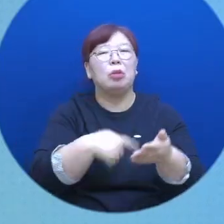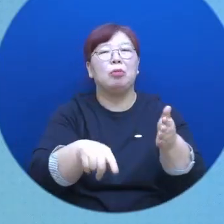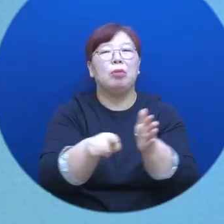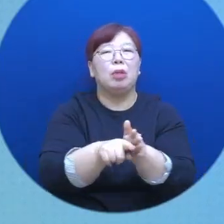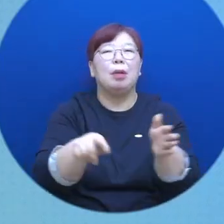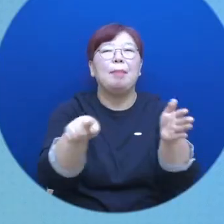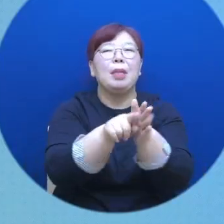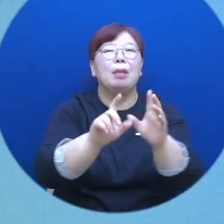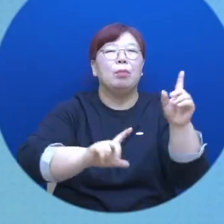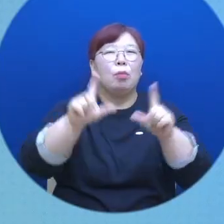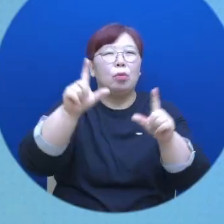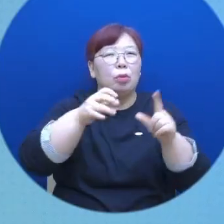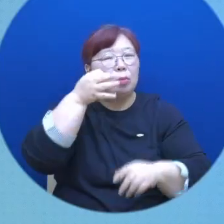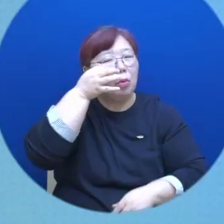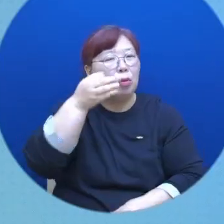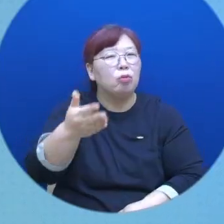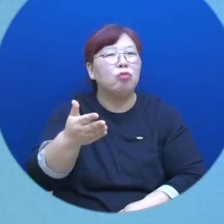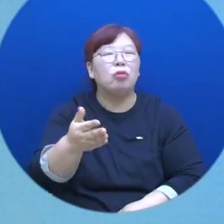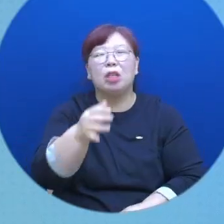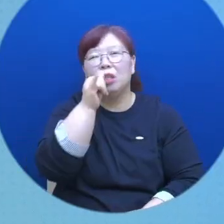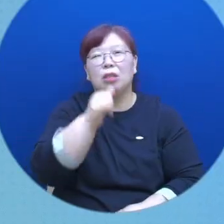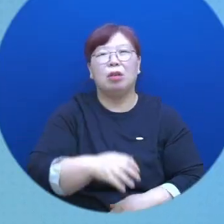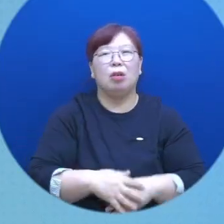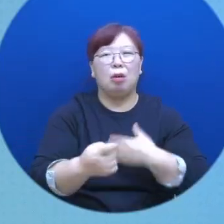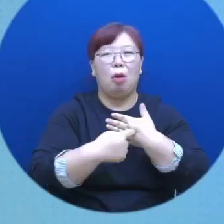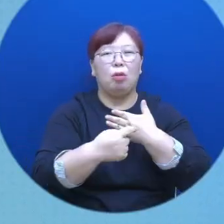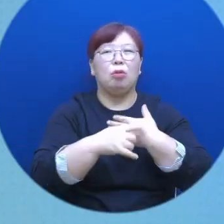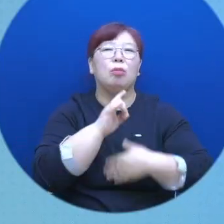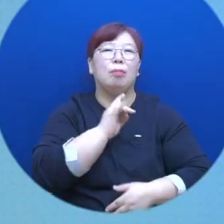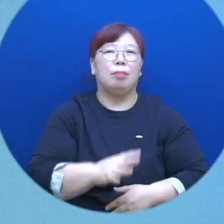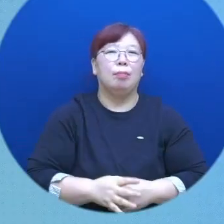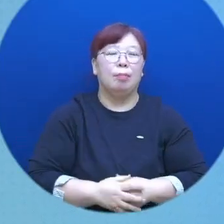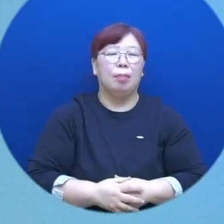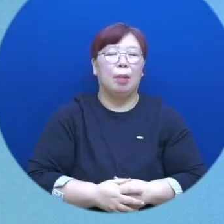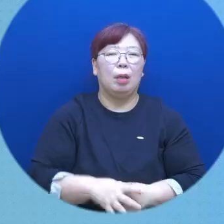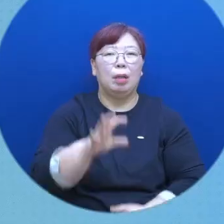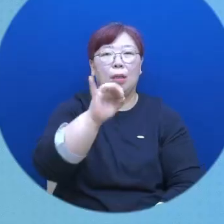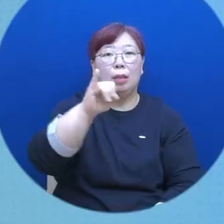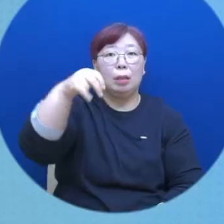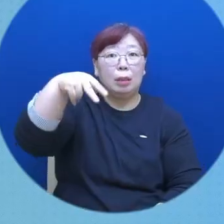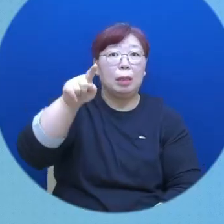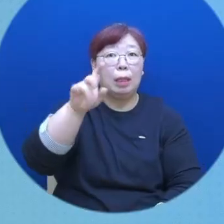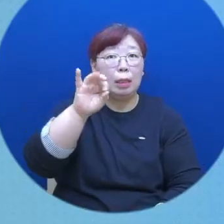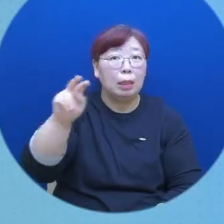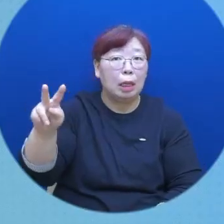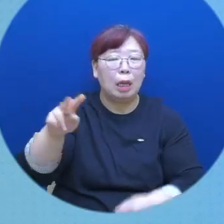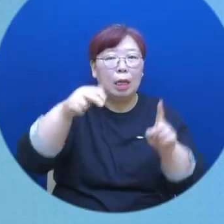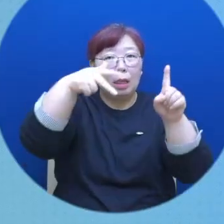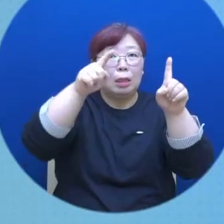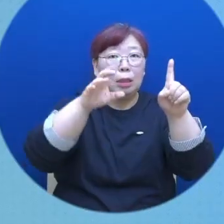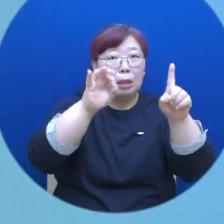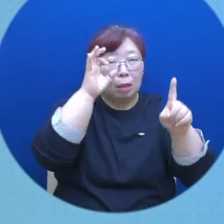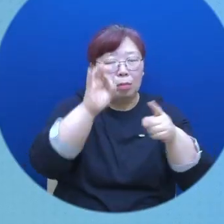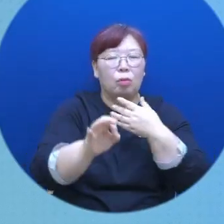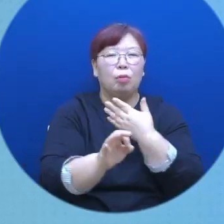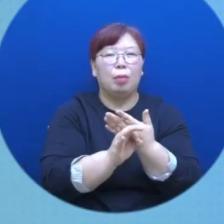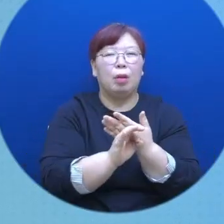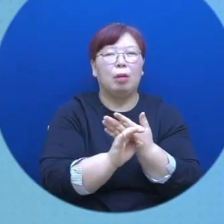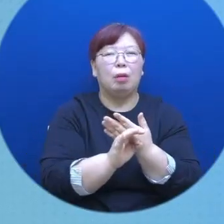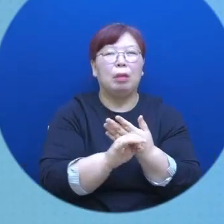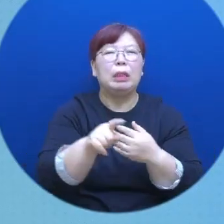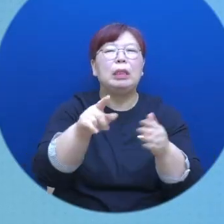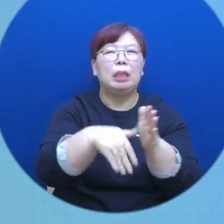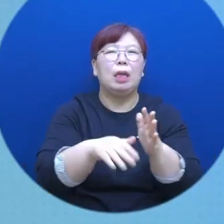내내 계속됐어요. 우리가 알고 있는 이사야 1장에 가면 이사야가 당시